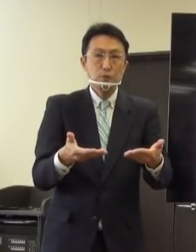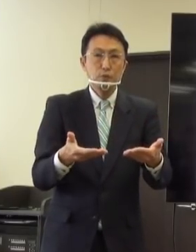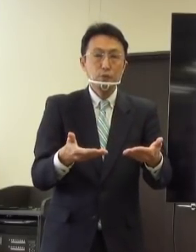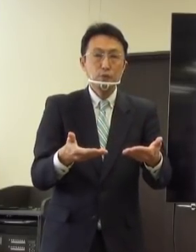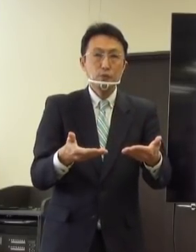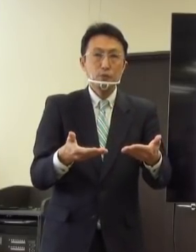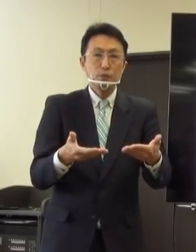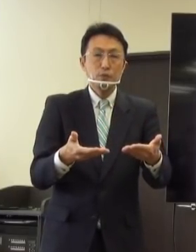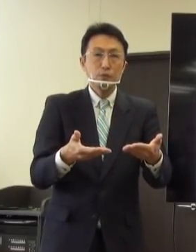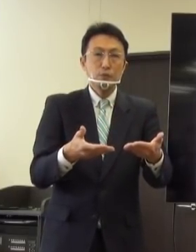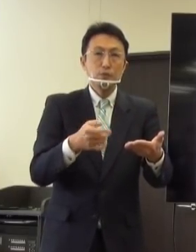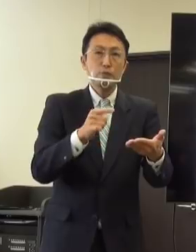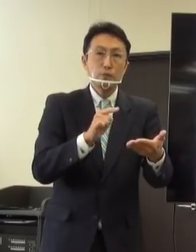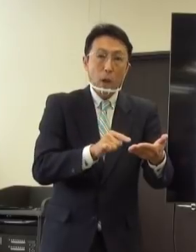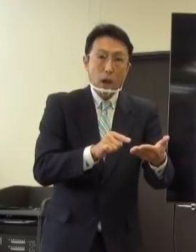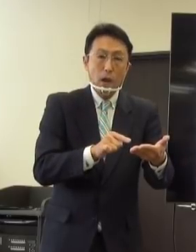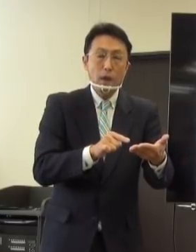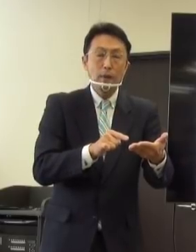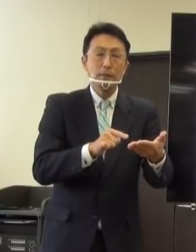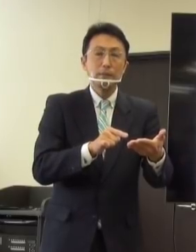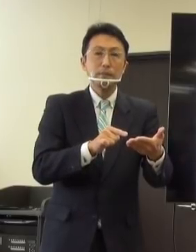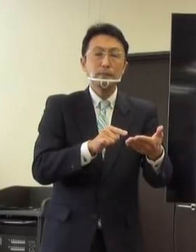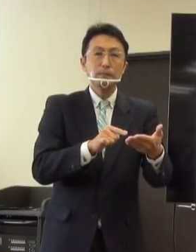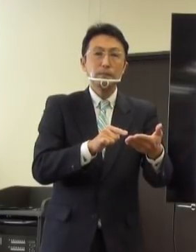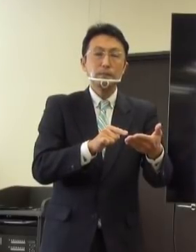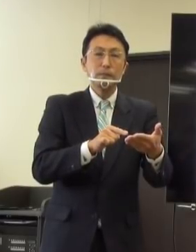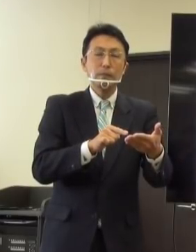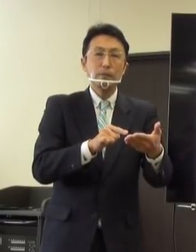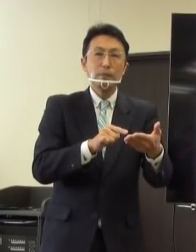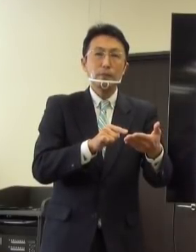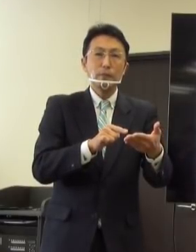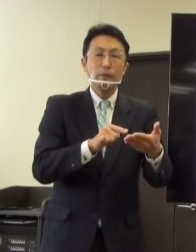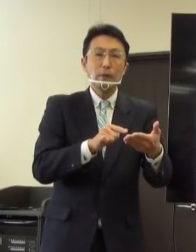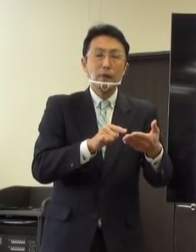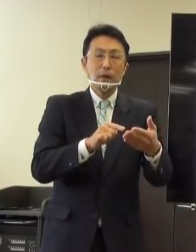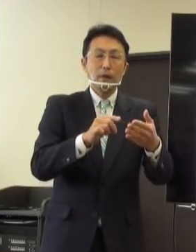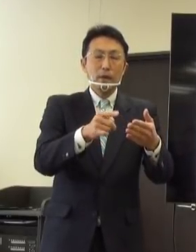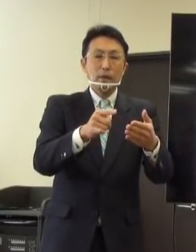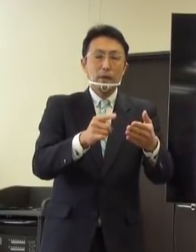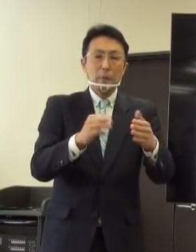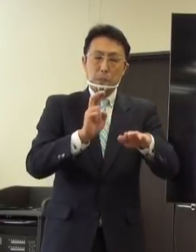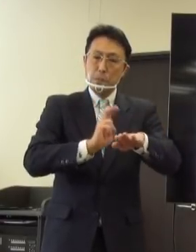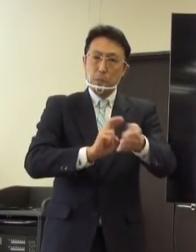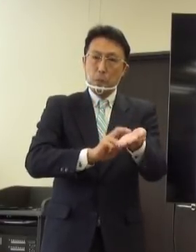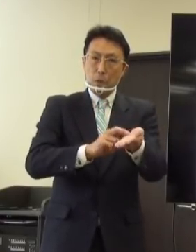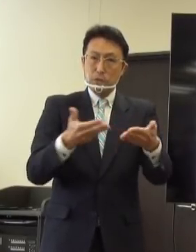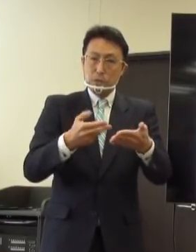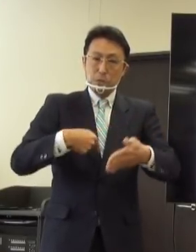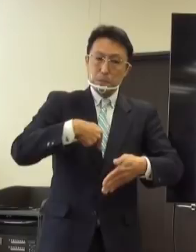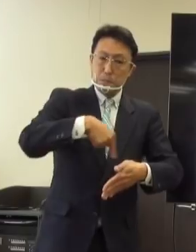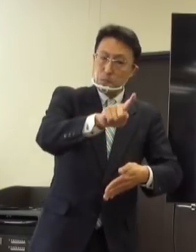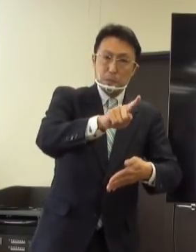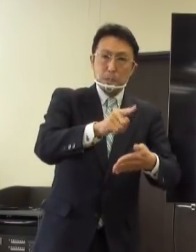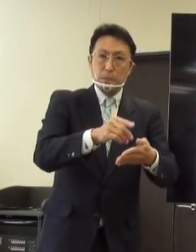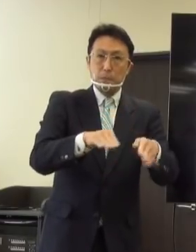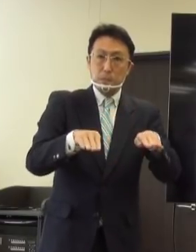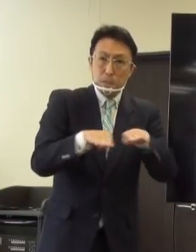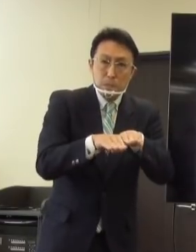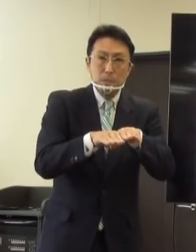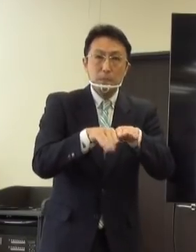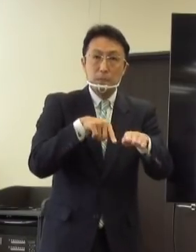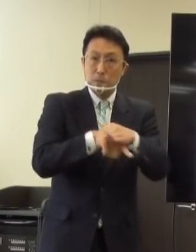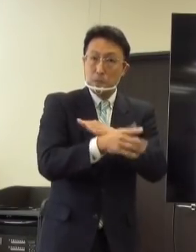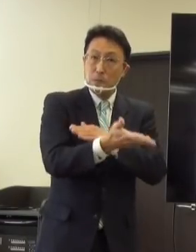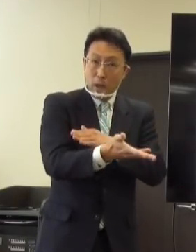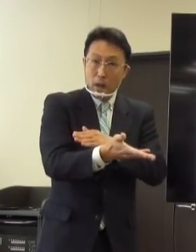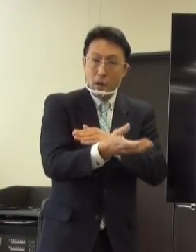感染確認されてない方も含めて、何日も出勤はできないということですか、それとも感染が確認されてない方の